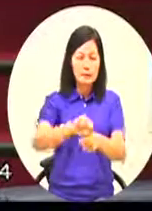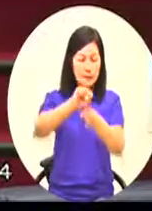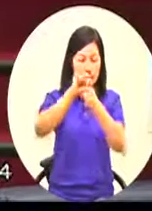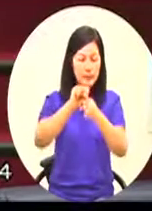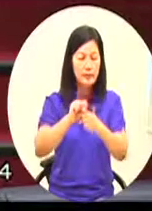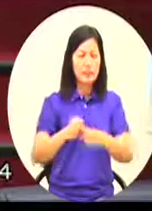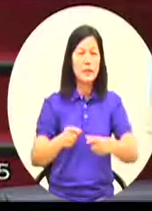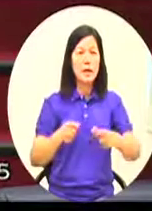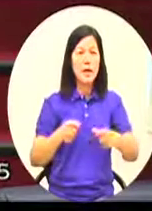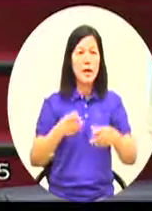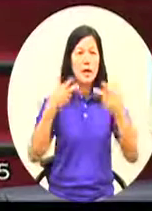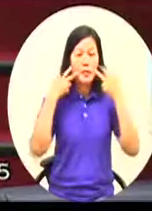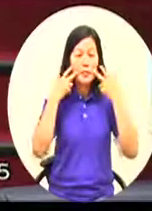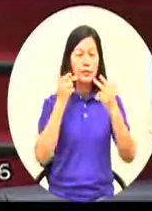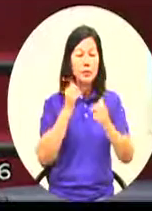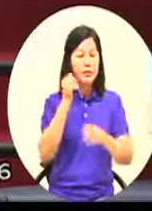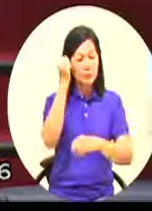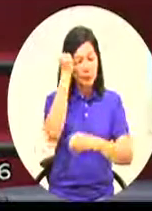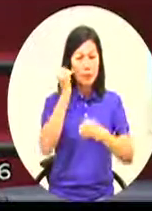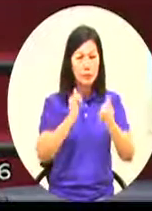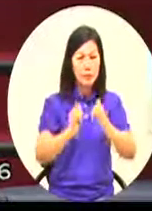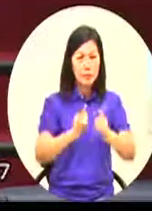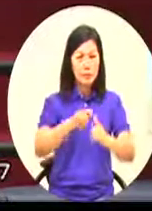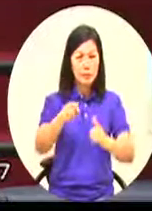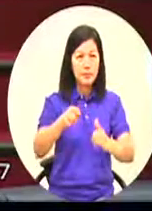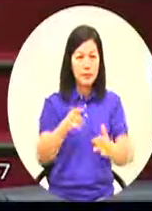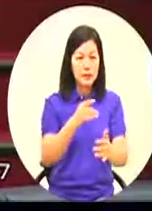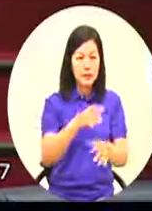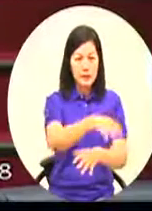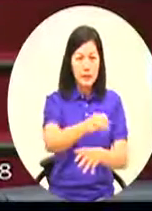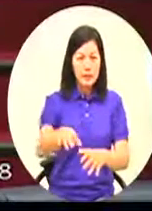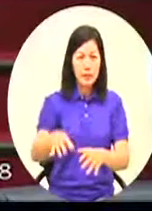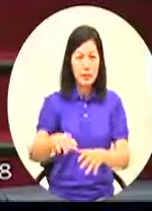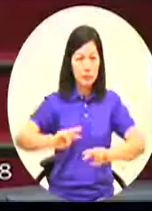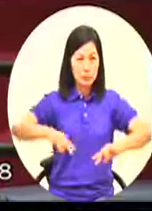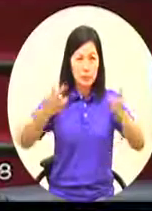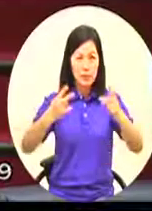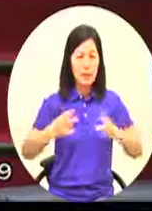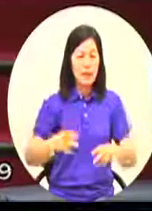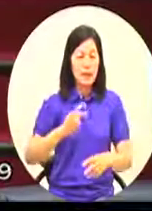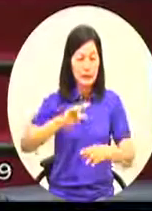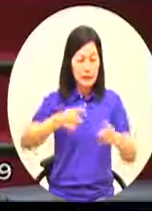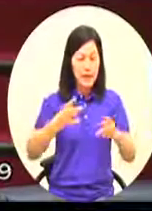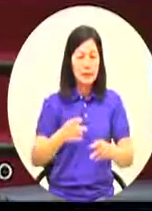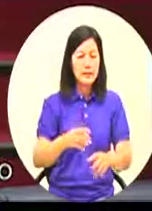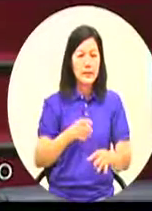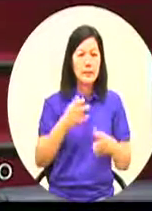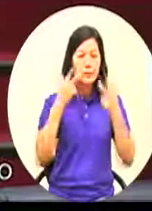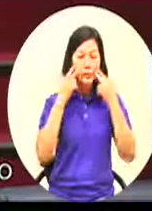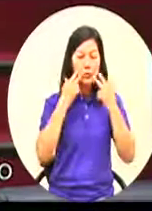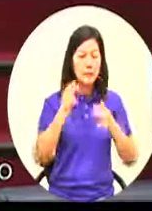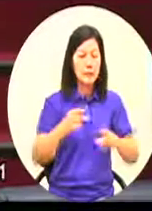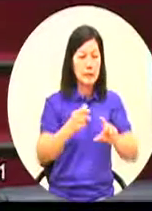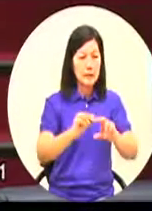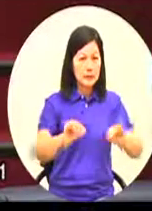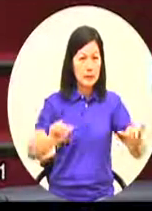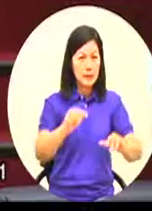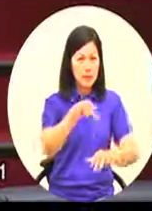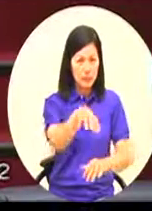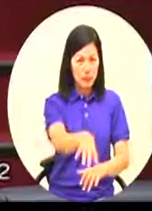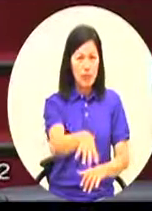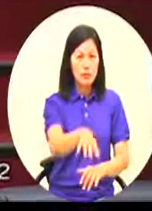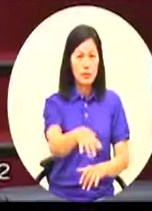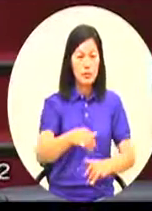地区的基础建设，来改善我们原住民地区，来达到提升我们原住民的这